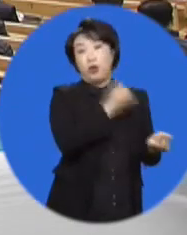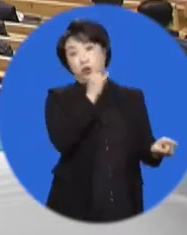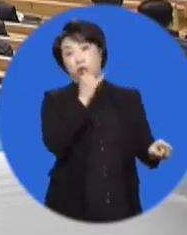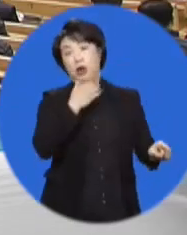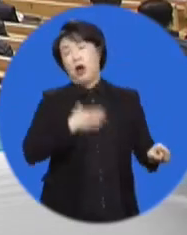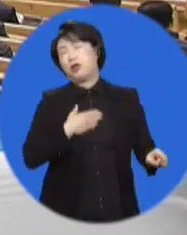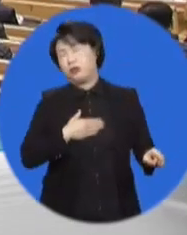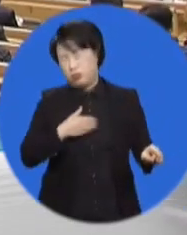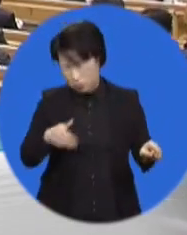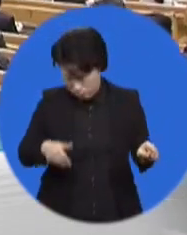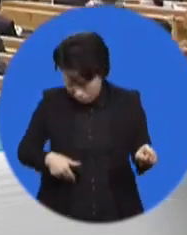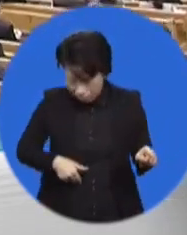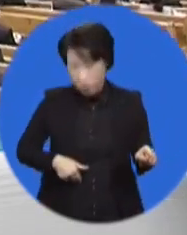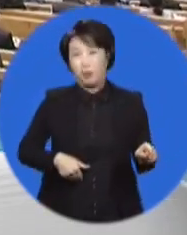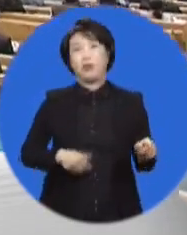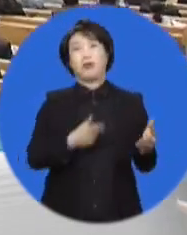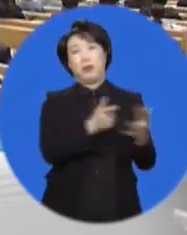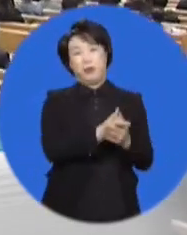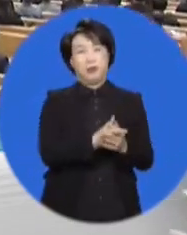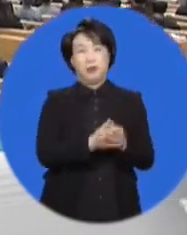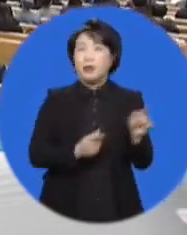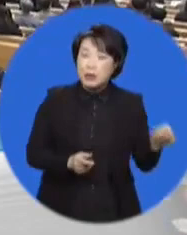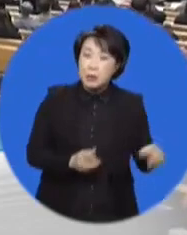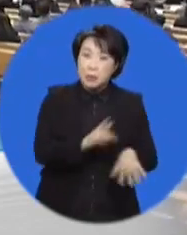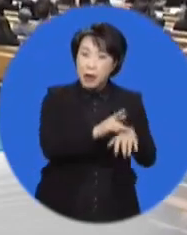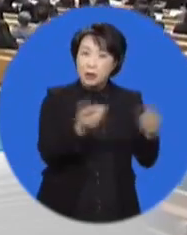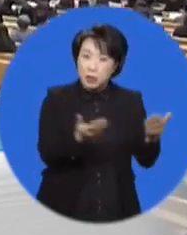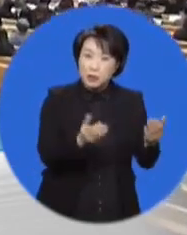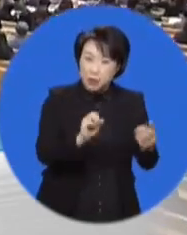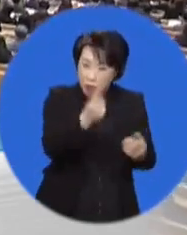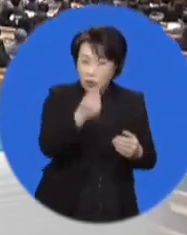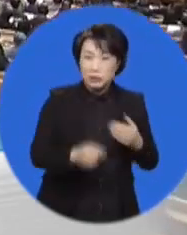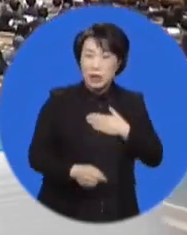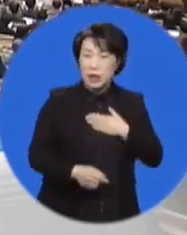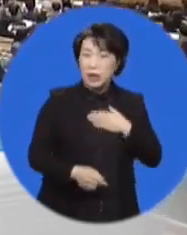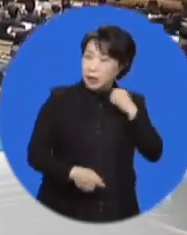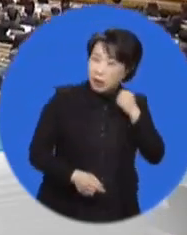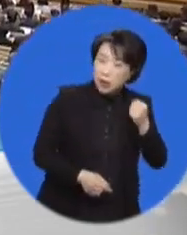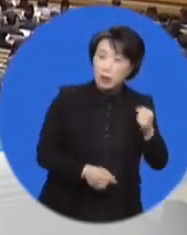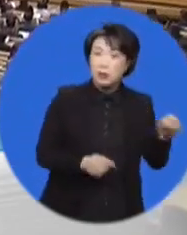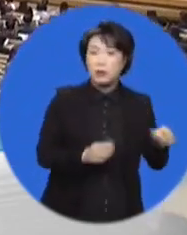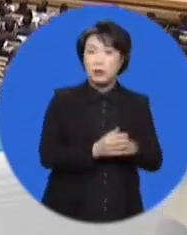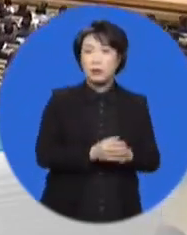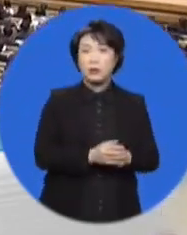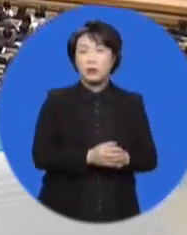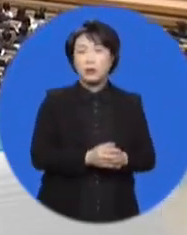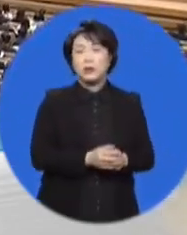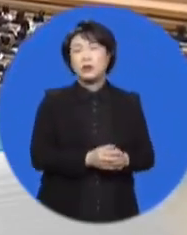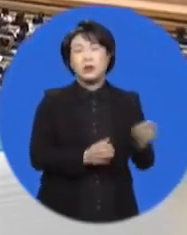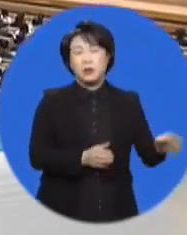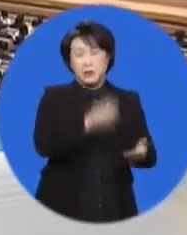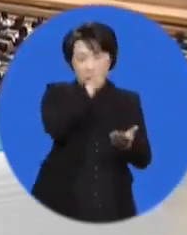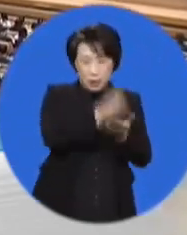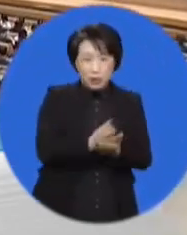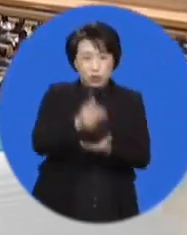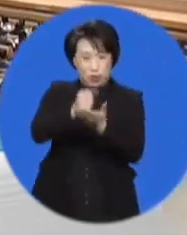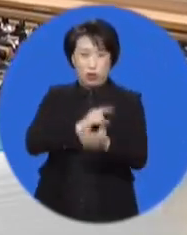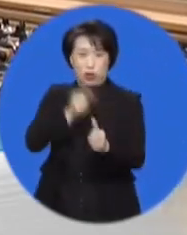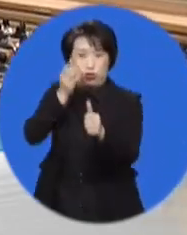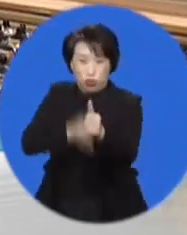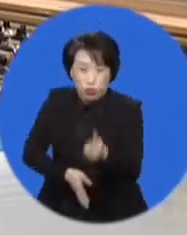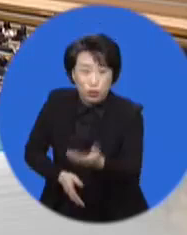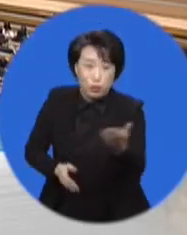사실을 알아야 된다. 결코 마귀로 말미암아 만들어지는 사람 되지 않기를 주님의 이름으로 축원합니다.